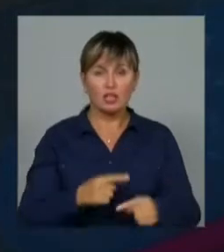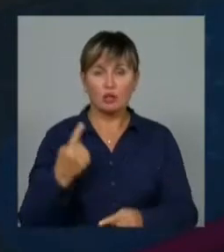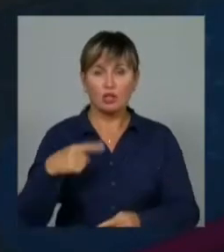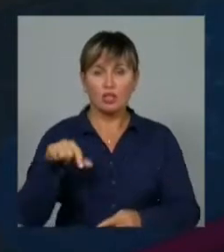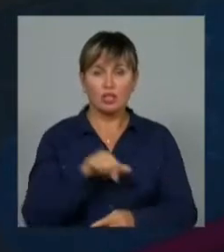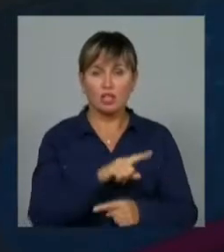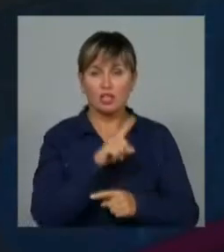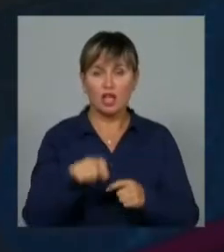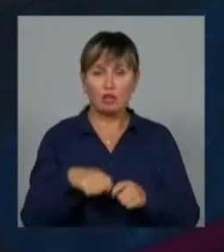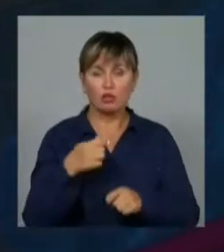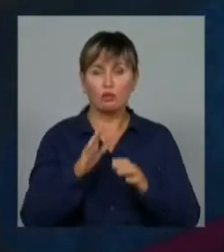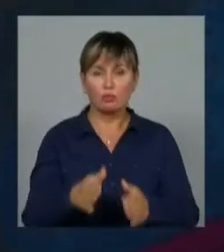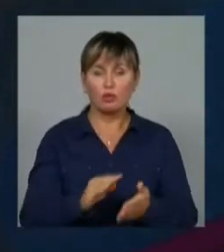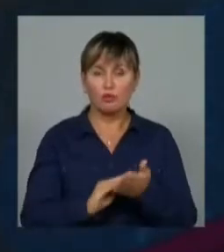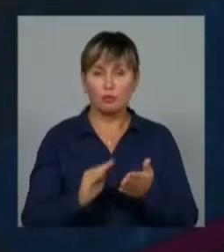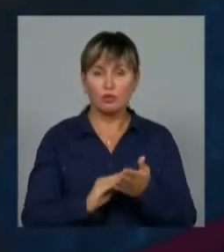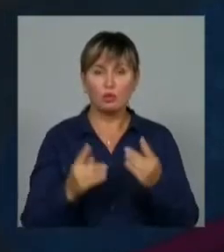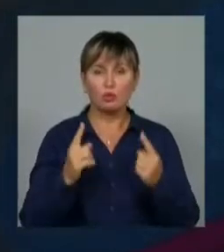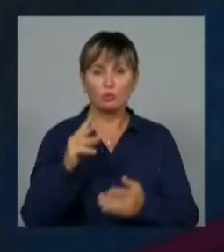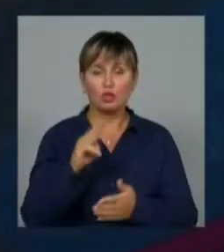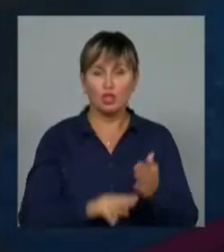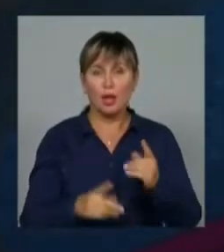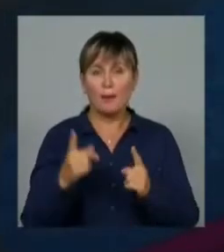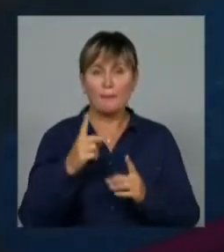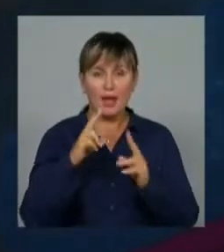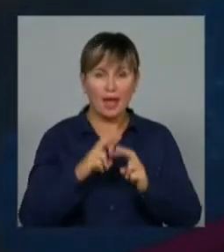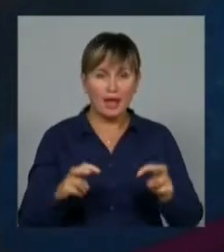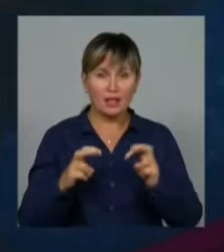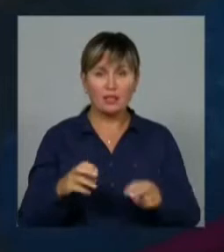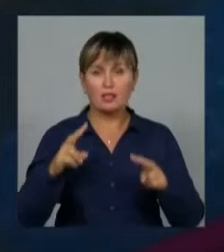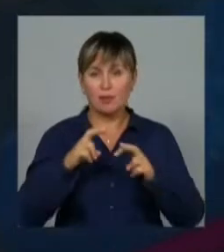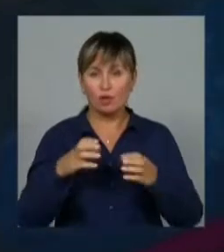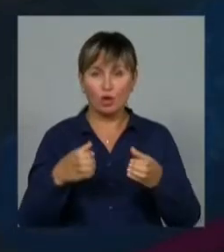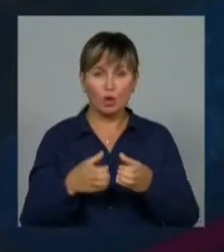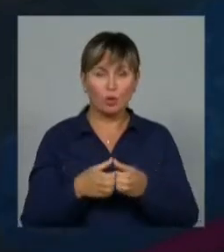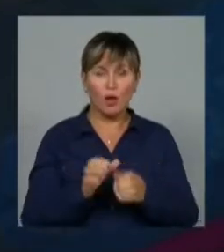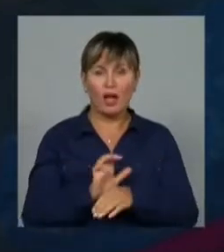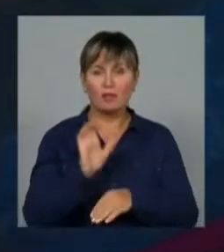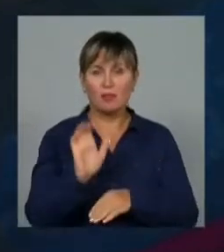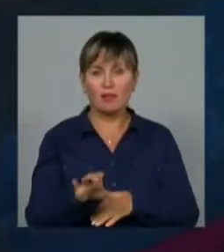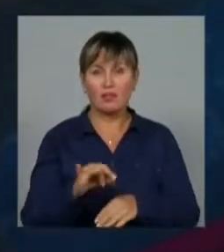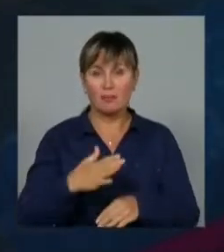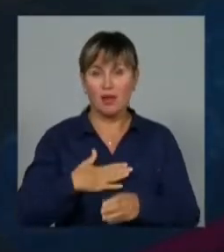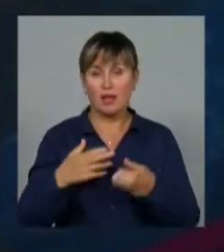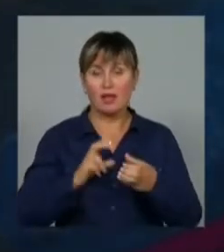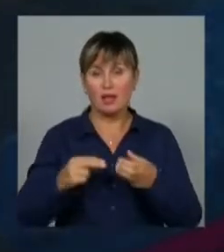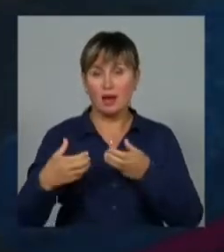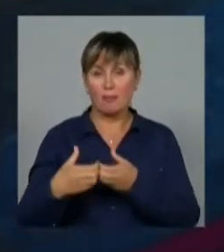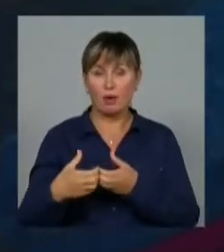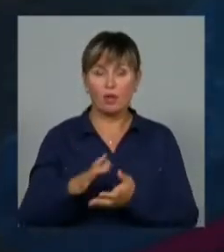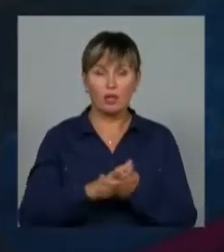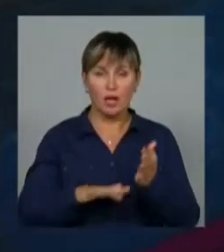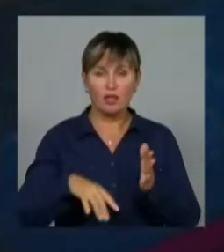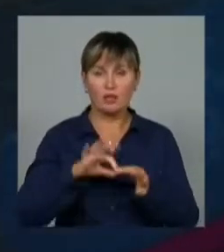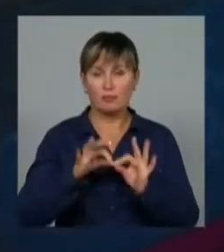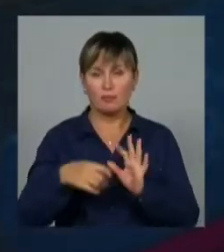за нарушение будут выписывать крупный штраф. В первый рейд вместе с мониторинговой группой отправились и мои коллеги. Репортаж